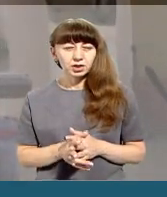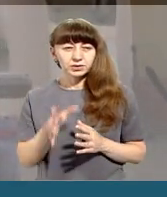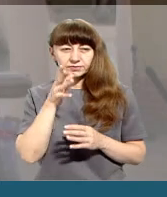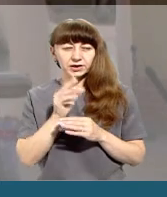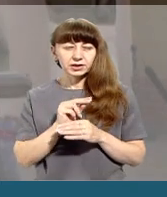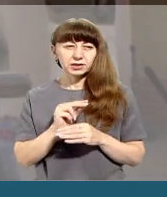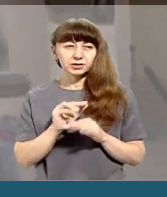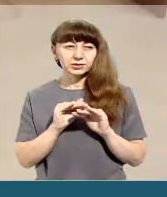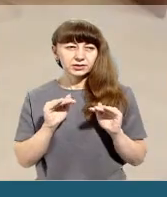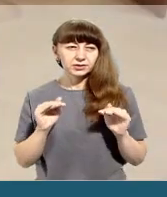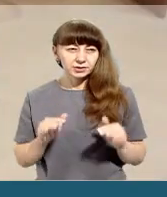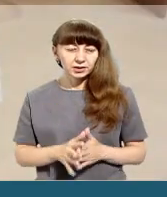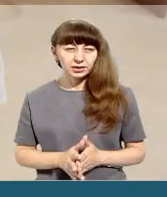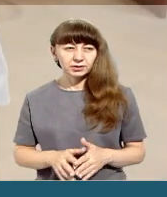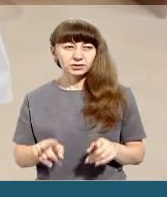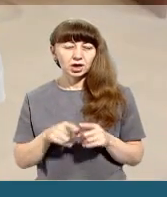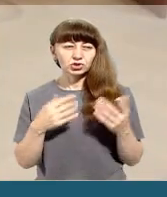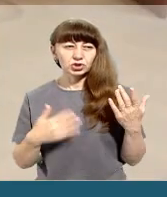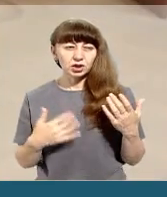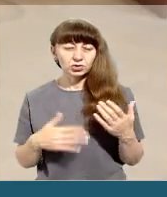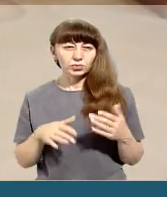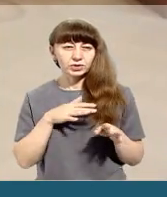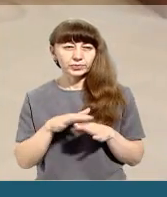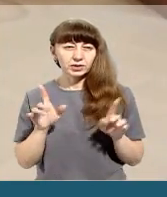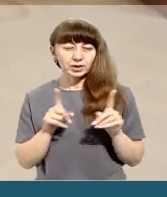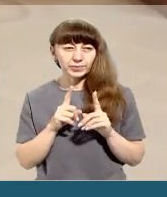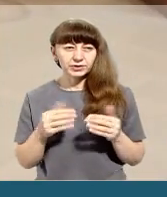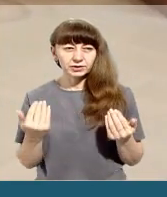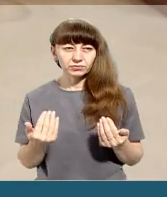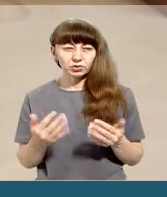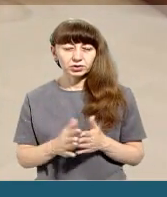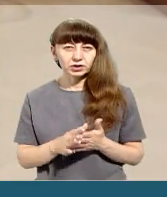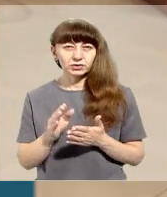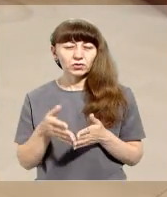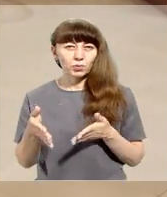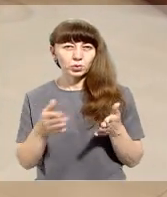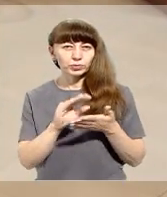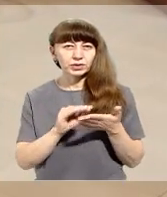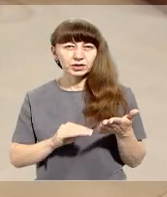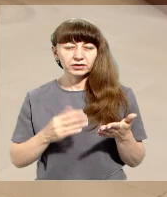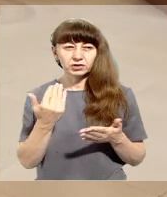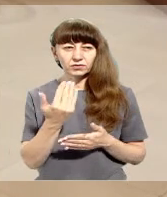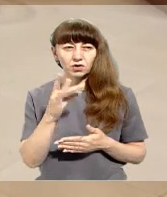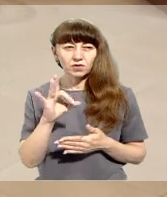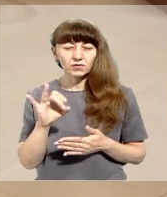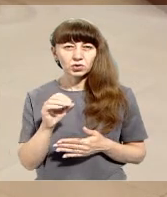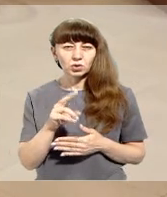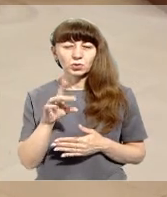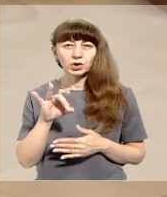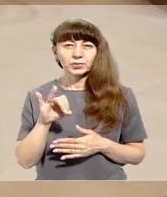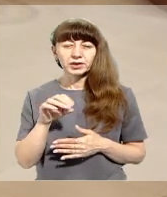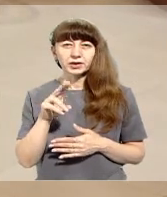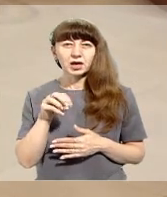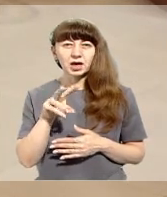Мұхаметқали Шепин жалғастыруда. Атам 16 жасында Амангелді Имановтың сарбазы болып,